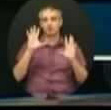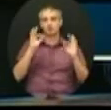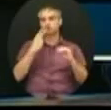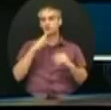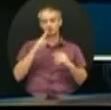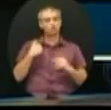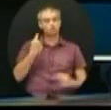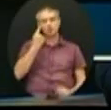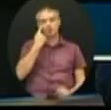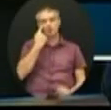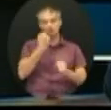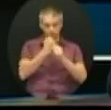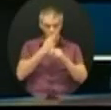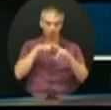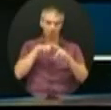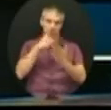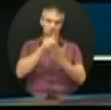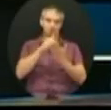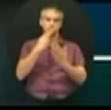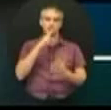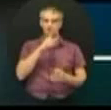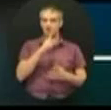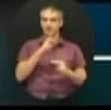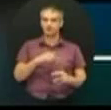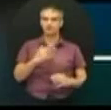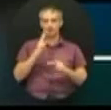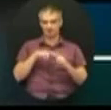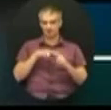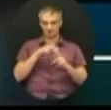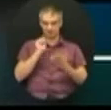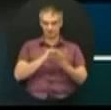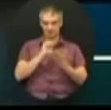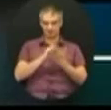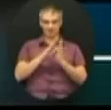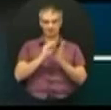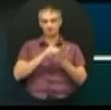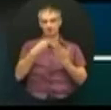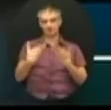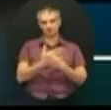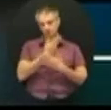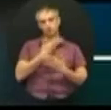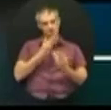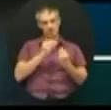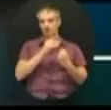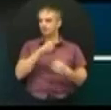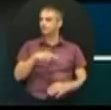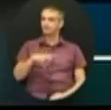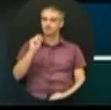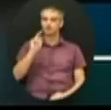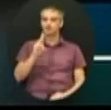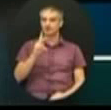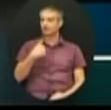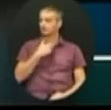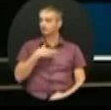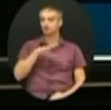התחייבויות כאלה. בוא נראה ביצוע ואחר כך תמשיך להבטיח. אחר כך תנפיק פנקס חדש. יקבל עוד. נורית קורן.